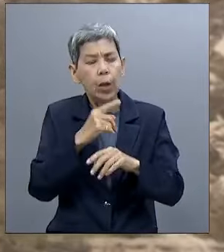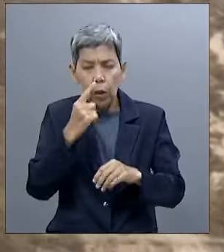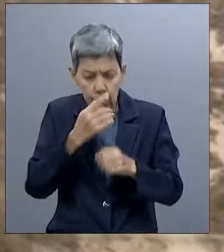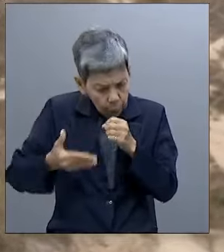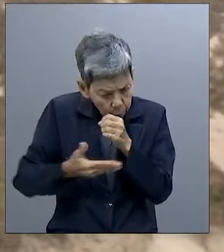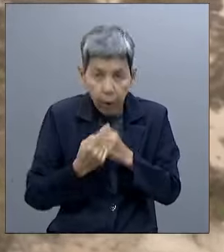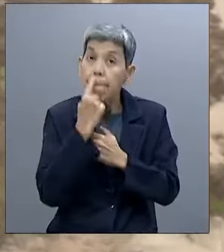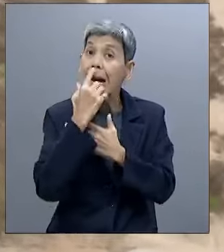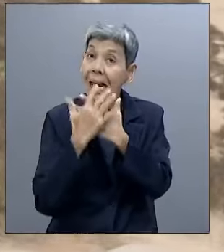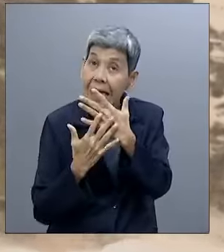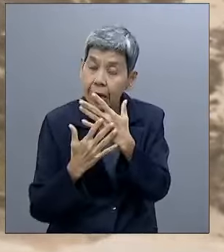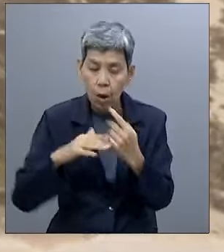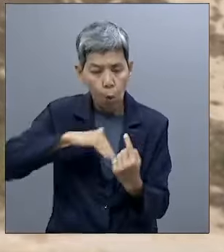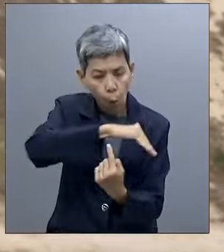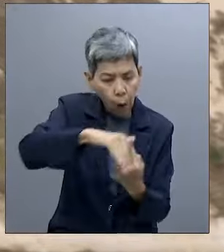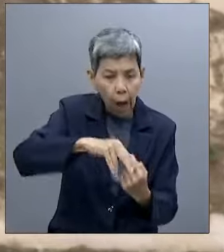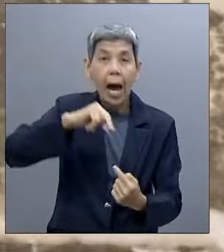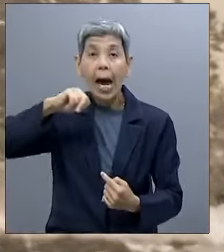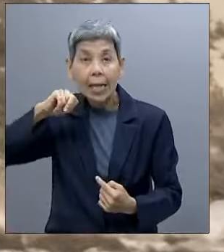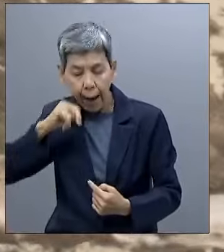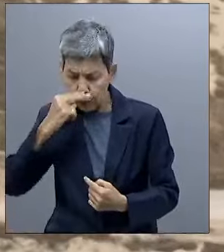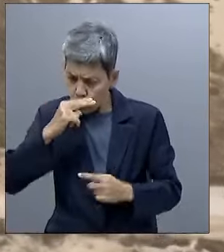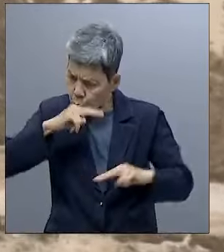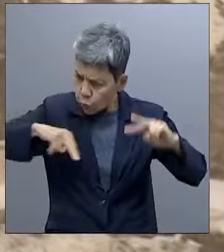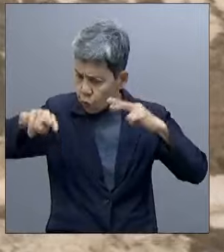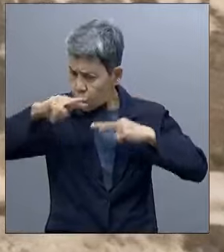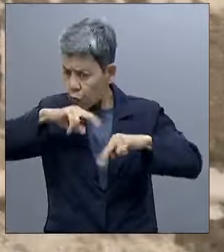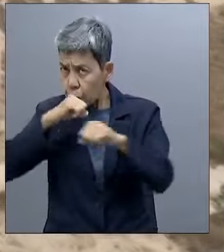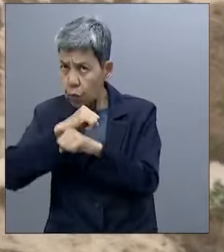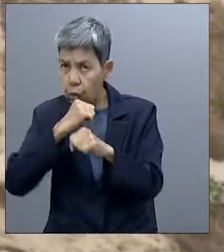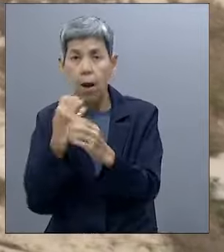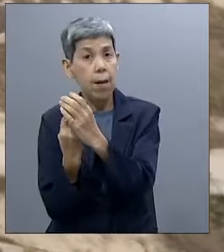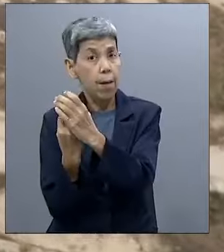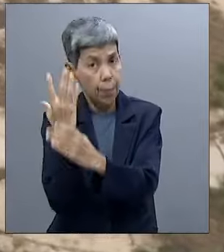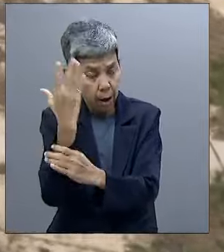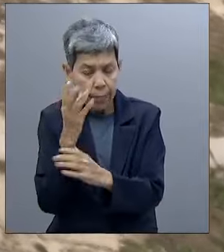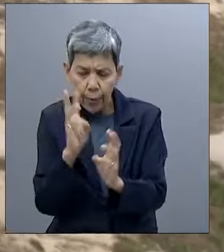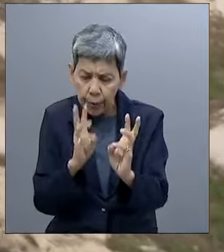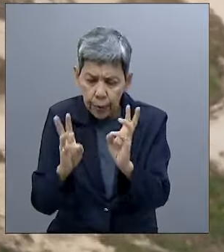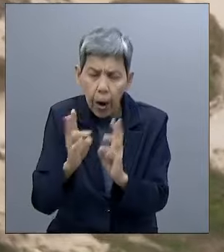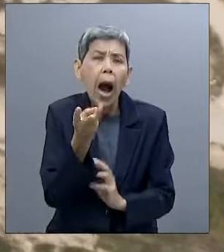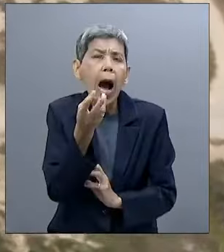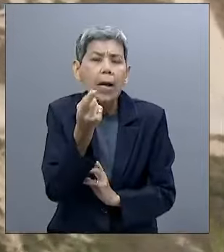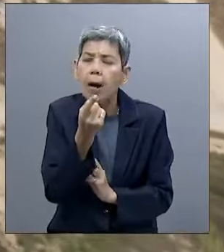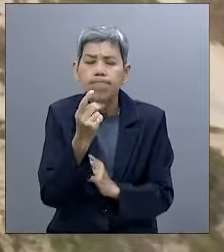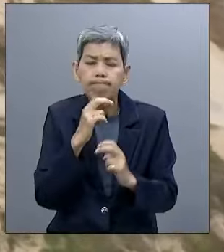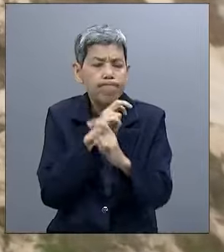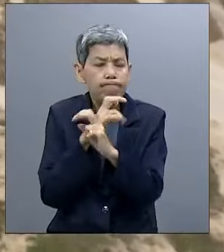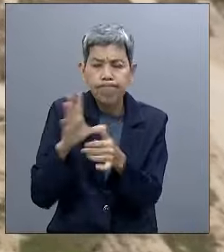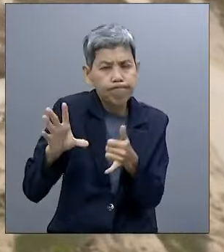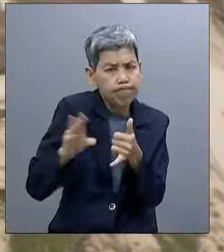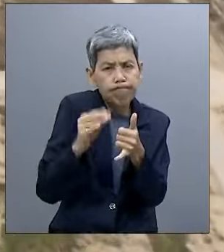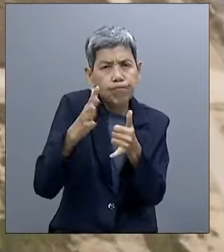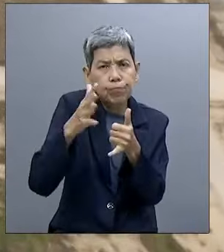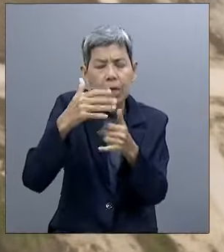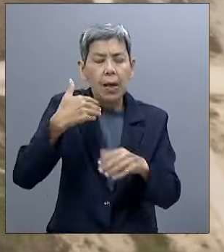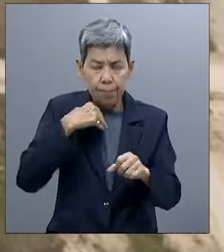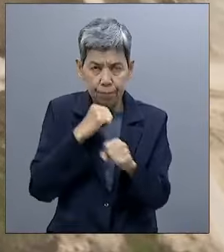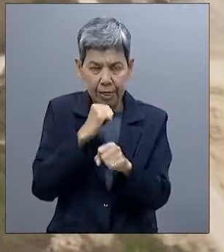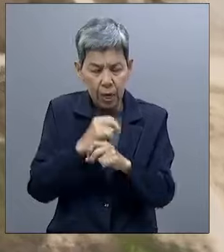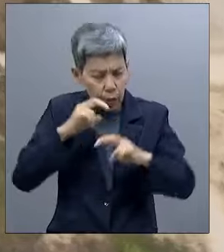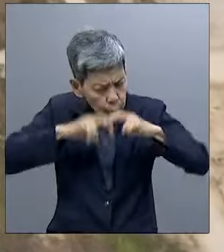วดล้อมทั้งแหล่งน้ำในพื้นที่ชุมชนพืชรวมถึงเมล็ดข้าวไม่พบสารปนเปื้อนเช่นกันแต่จะมีการสืบ